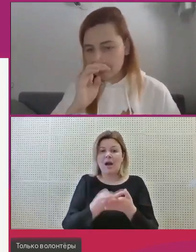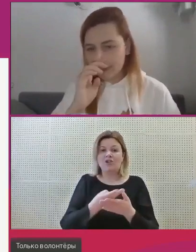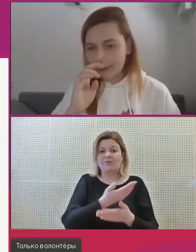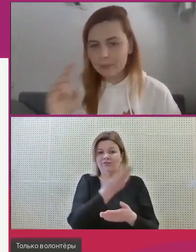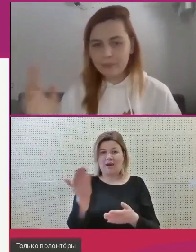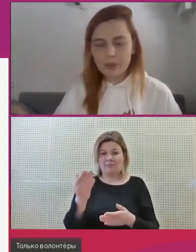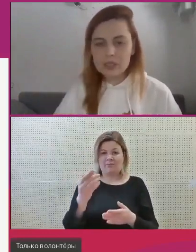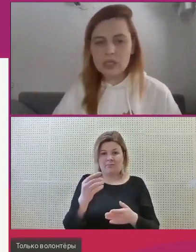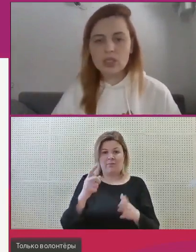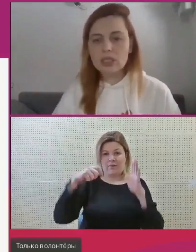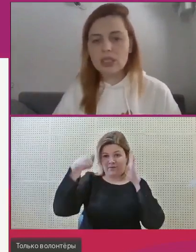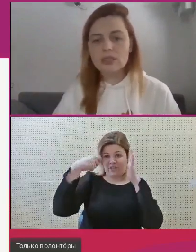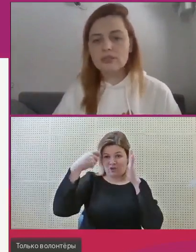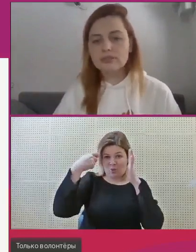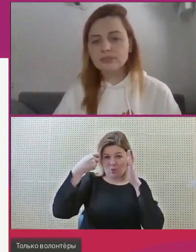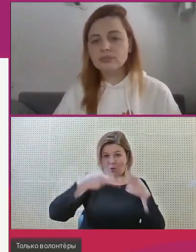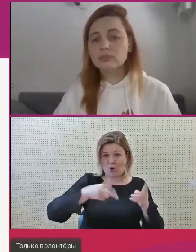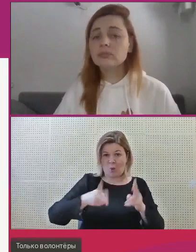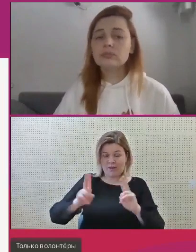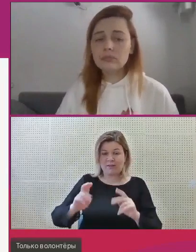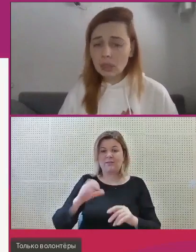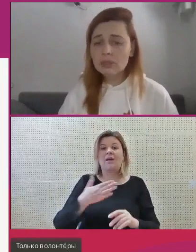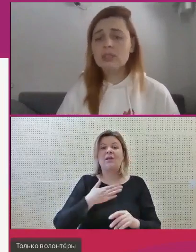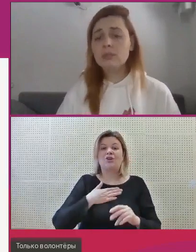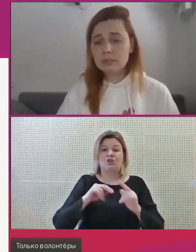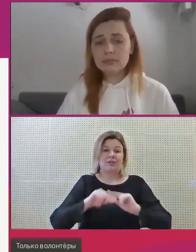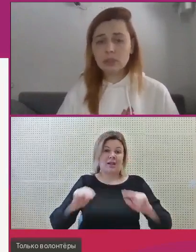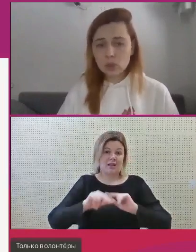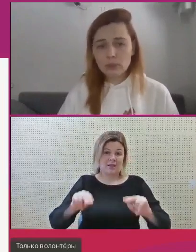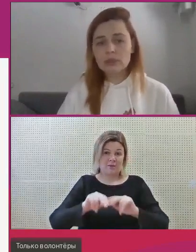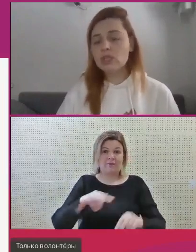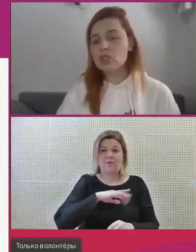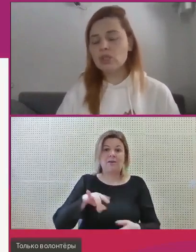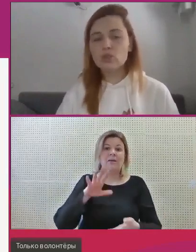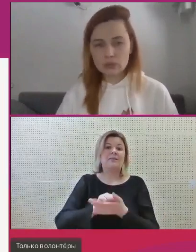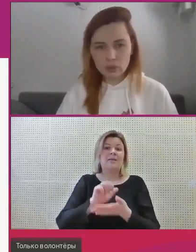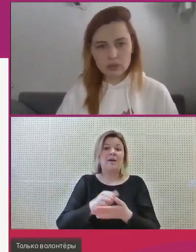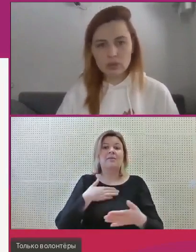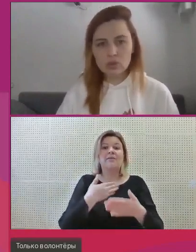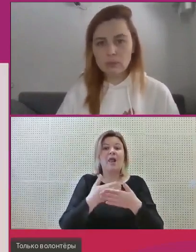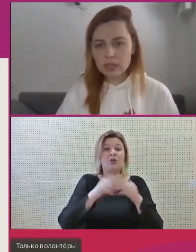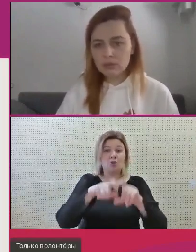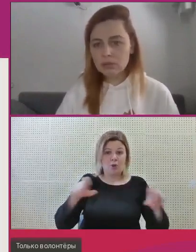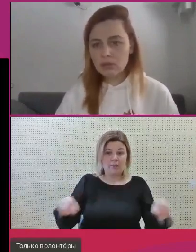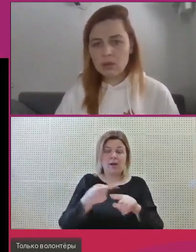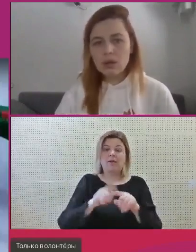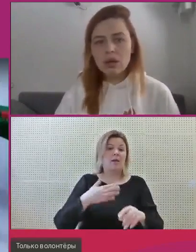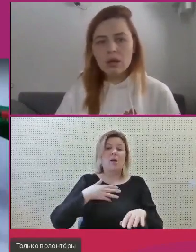видеоролик с наших тренингов. Мы занимаемся волонтерами, это наш ключевой